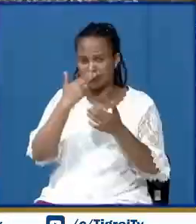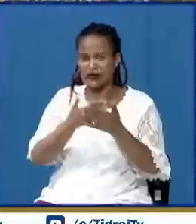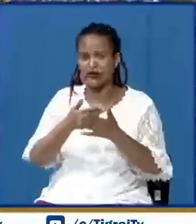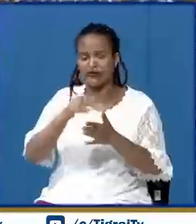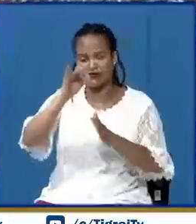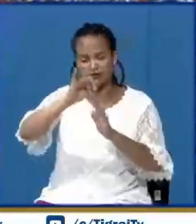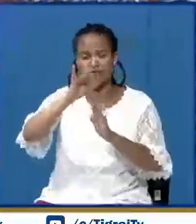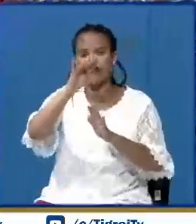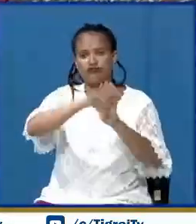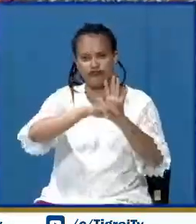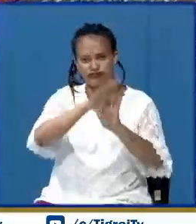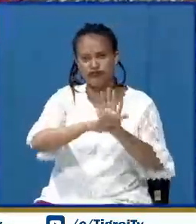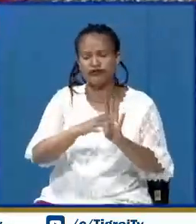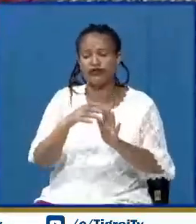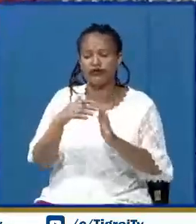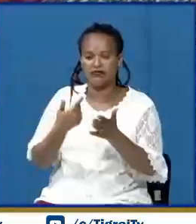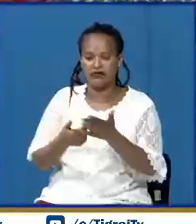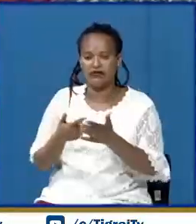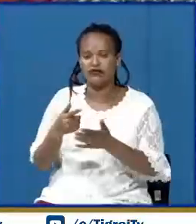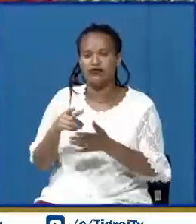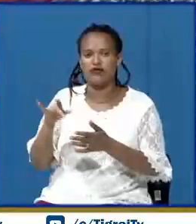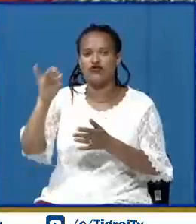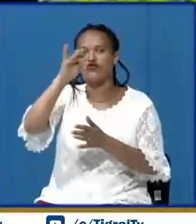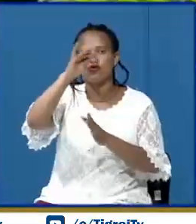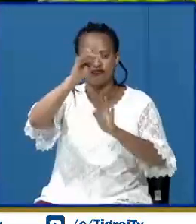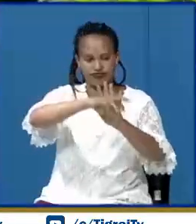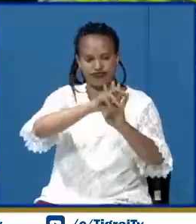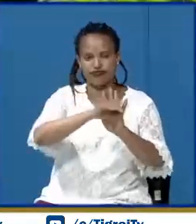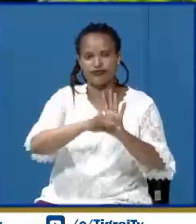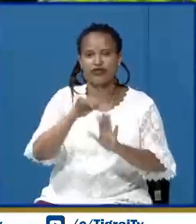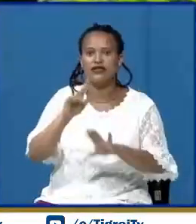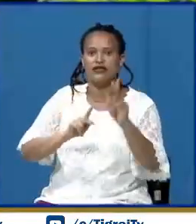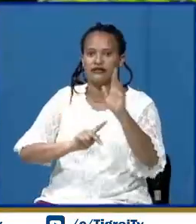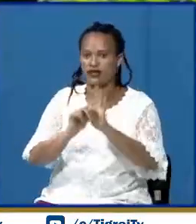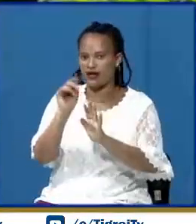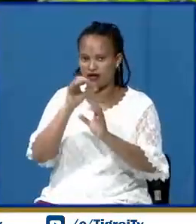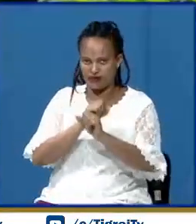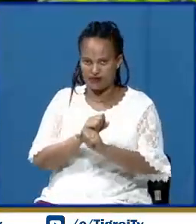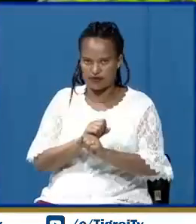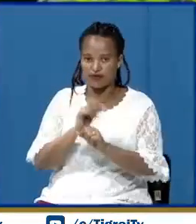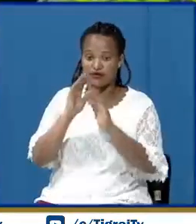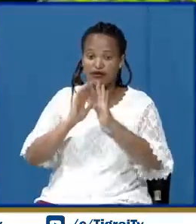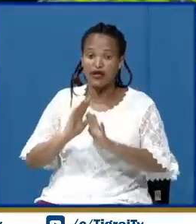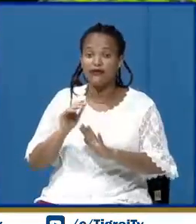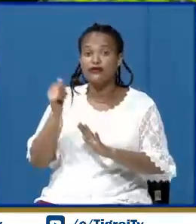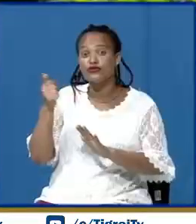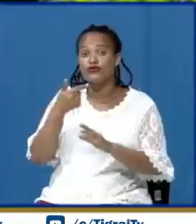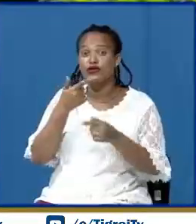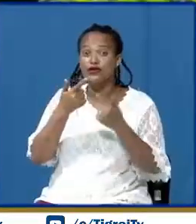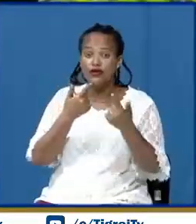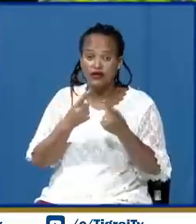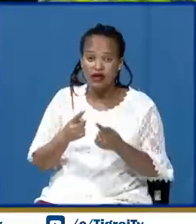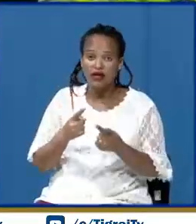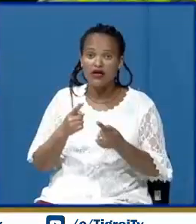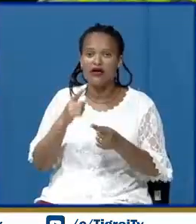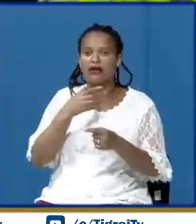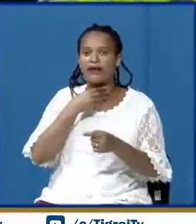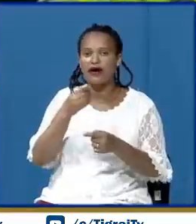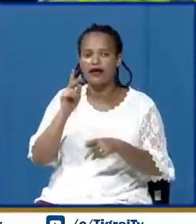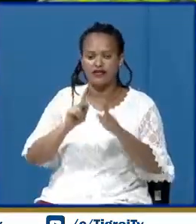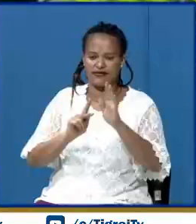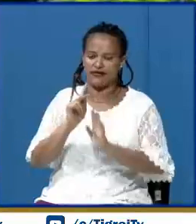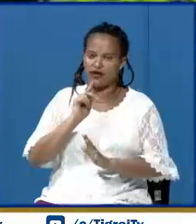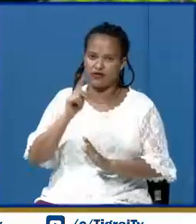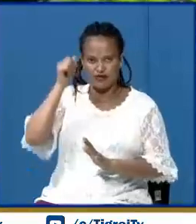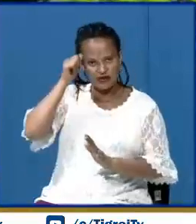እንዳደብደበ በቲ ይዛተ በቲ ከዓኒ ድሮን ሰሰዲዱ ህዝብና ይህልቐና ኣሎ ተሰዳም ግን ንሱ ገይሩ ኢልና ንሕና ህዝቢ ምሓራ ህዝብና እዩ